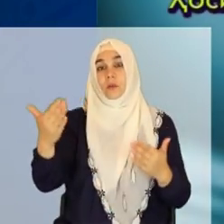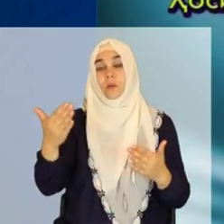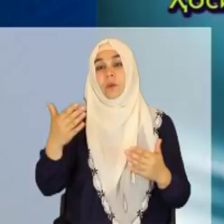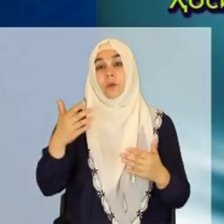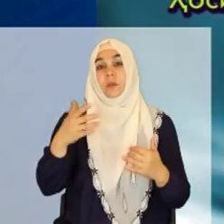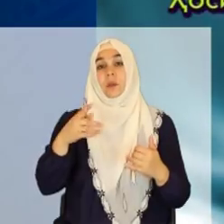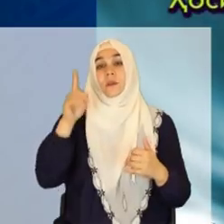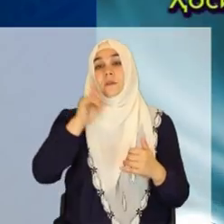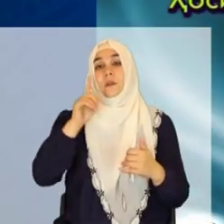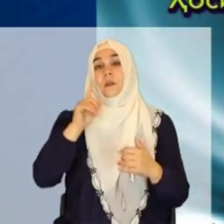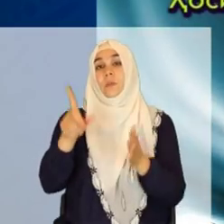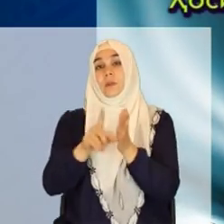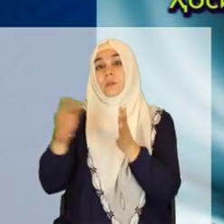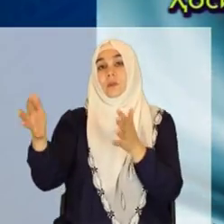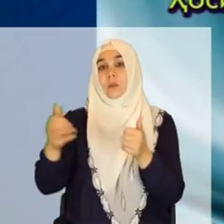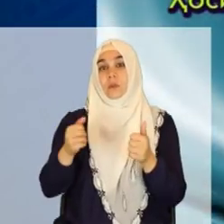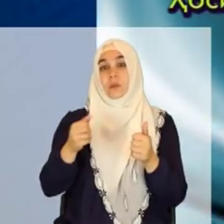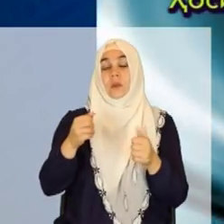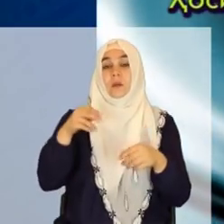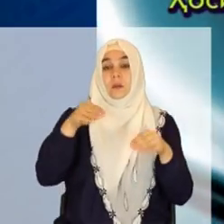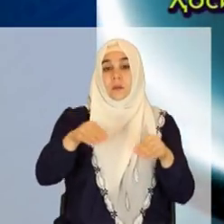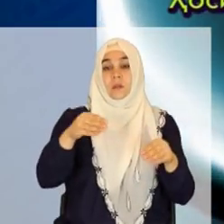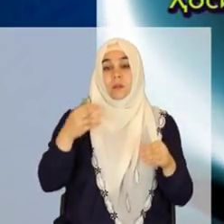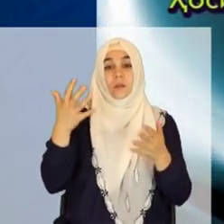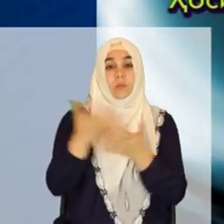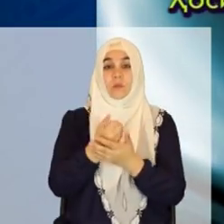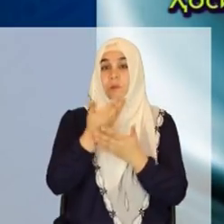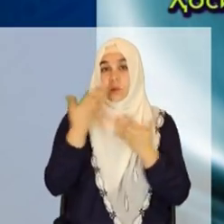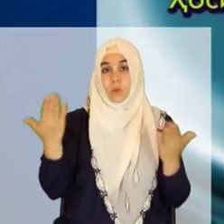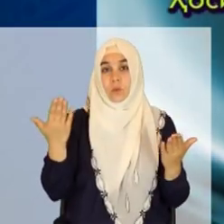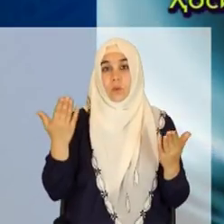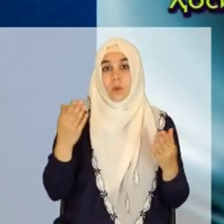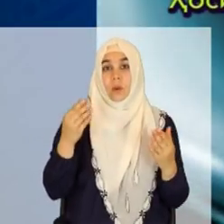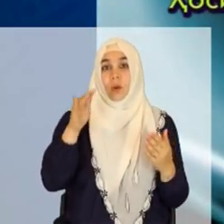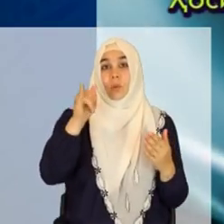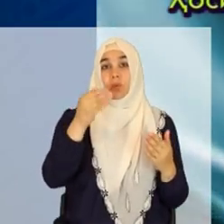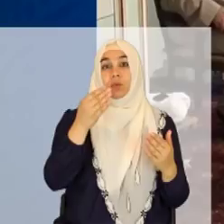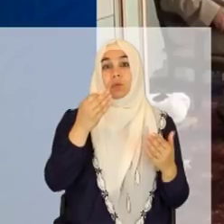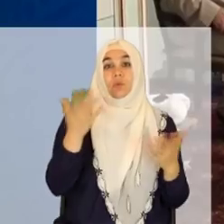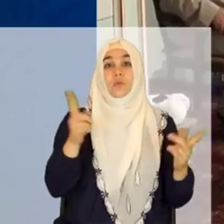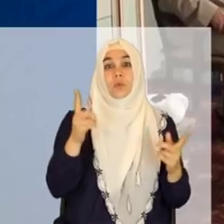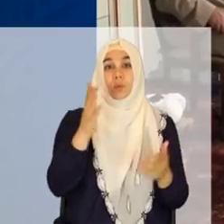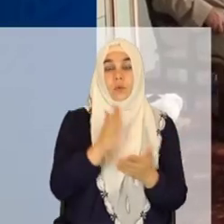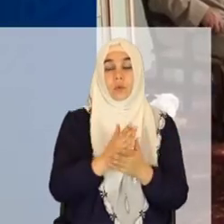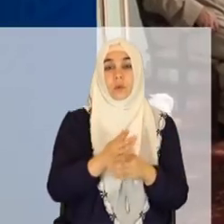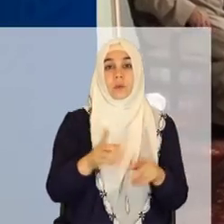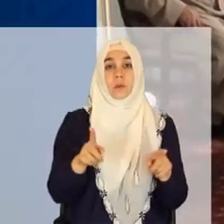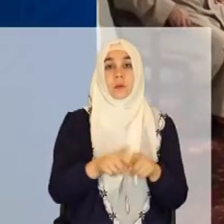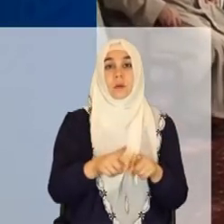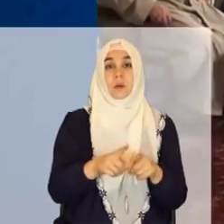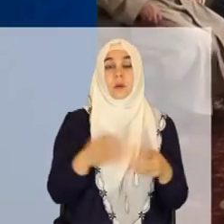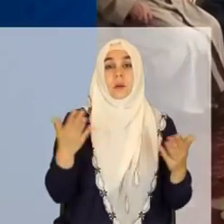edim. Hosil yaxshi bo'lmaganligi uchun foyda ko'rmadim. Ushur nima bo'ladi? Bu holatda